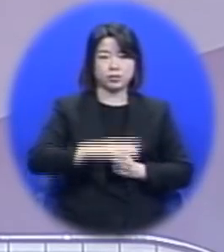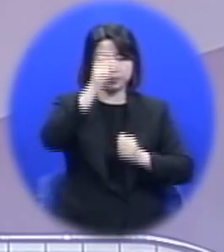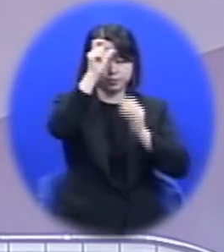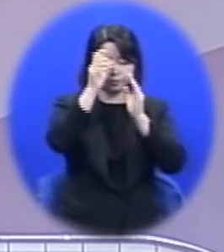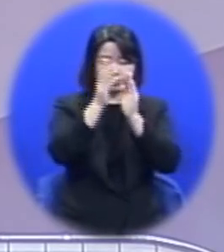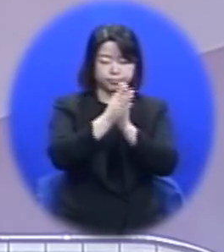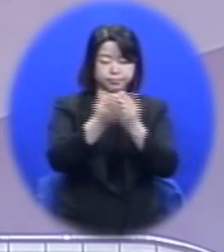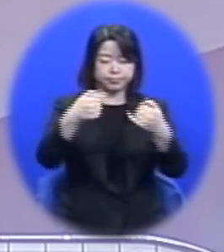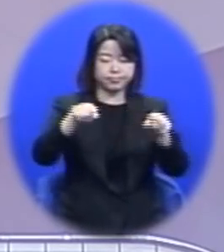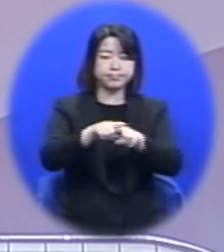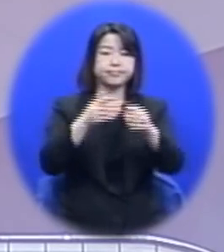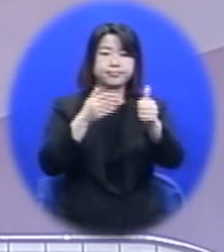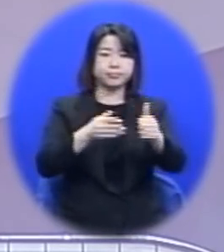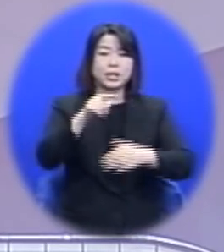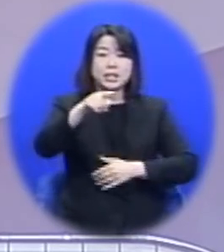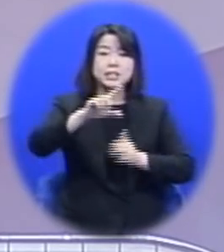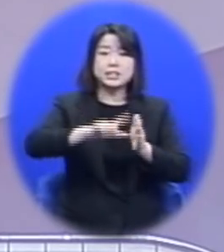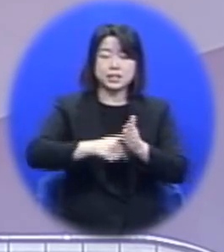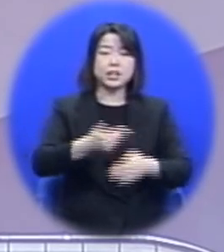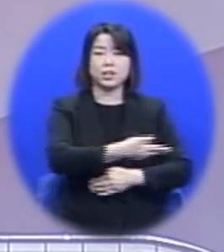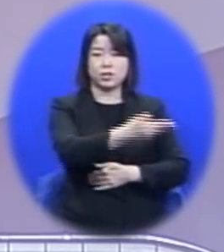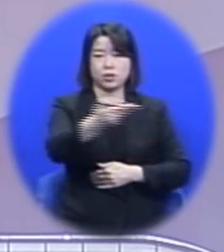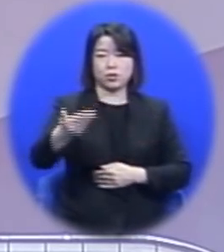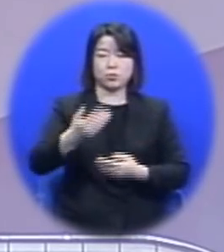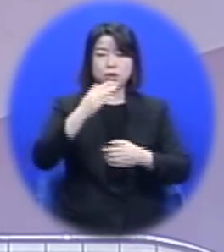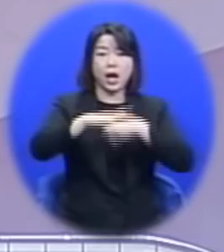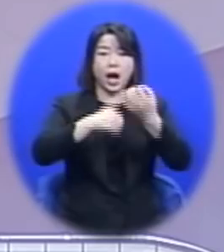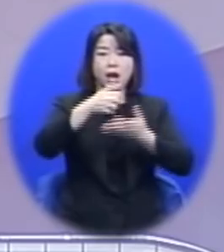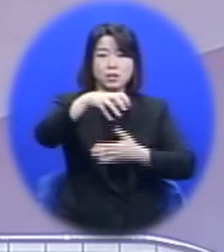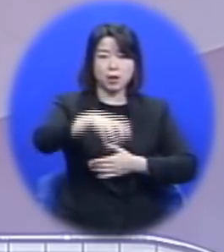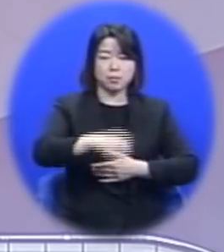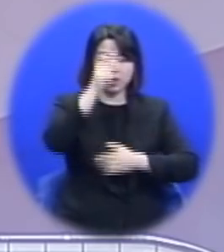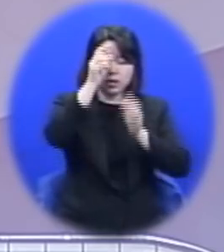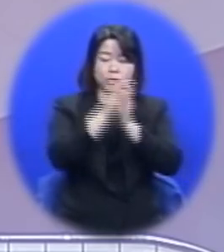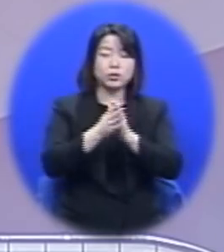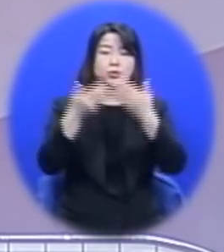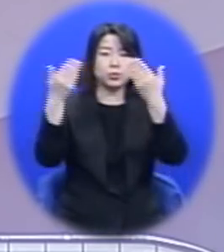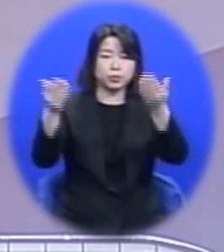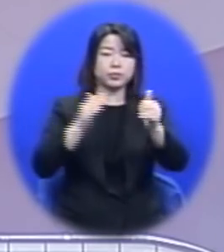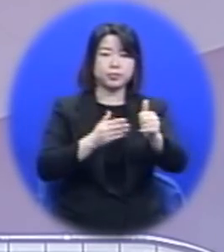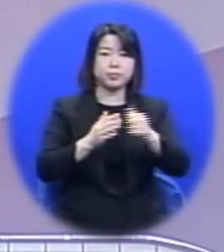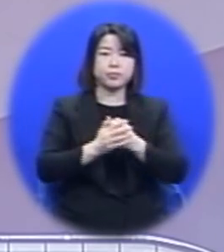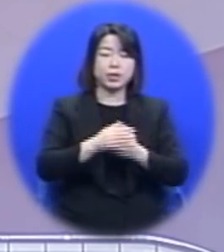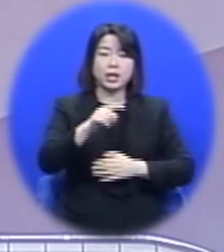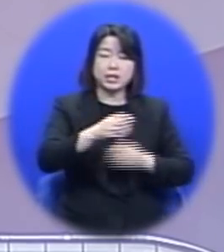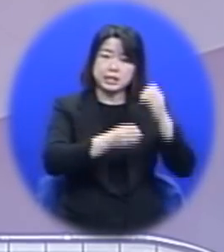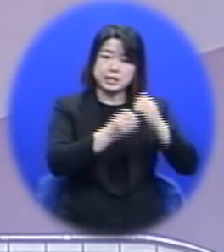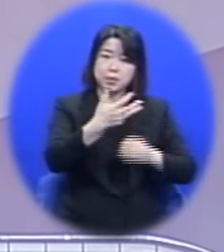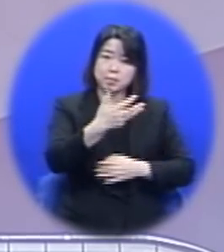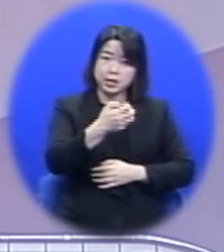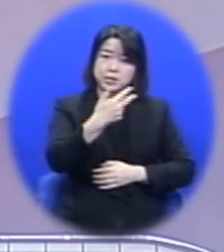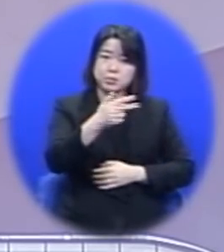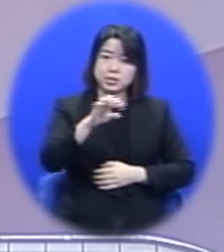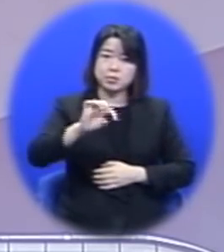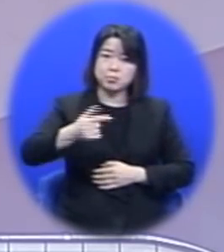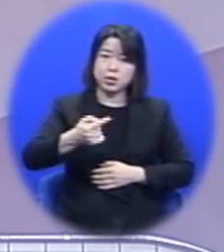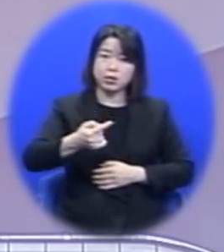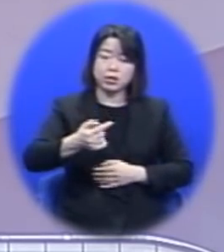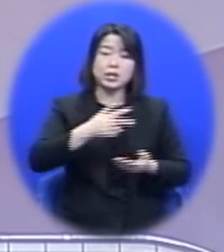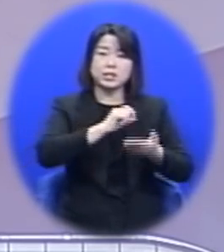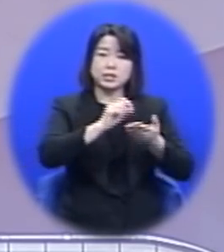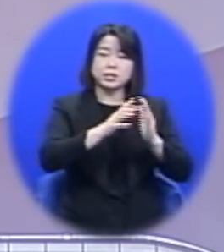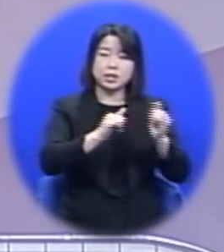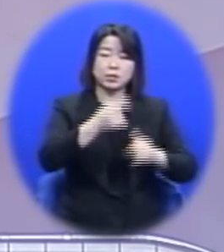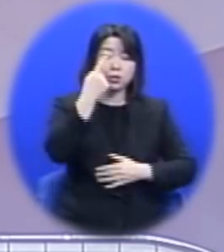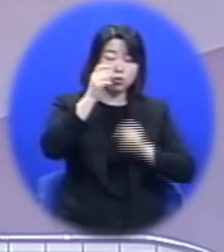기도하십시오. 이 시간 여러분 하나님 앞에 기도합시다. 하나님, 이 시편 87편 기자에게 눈을 열어주신 것처럼